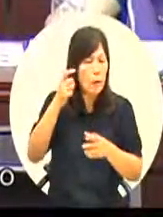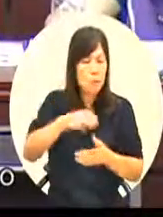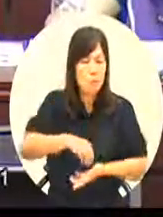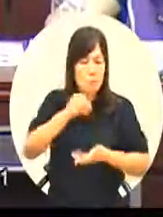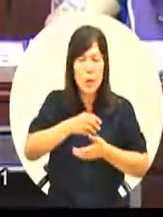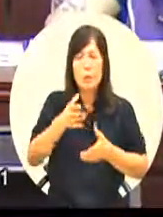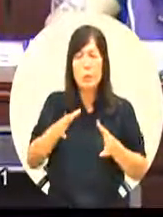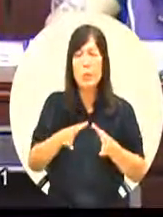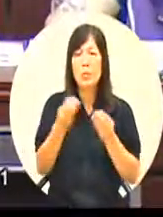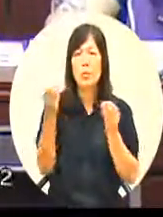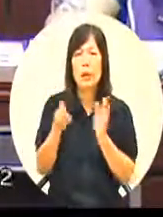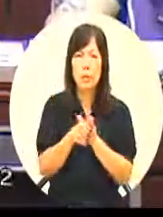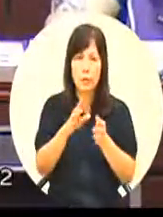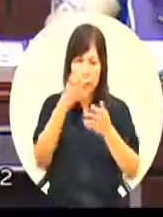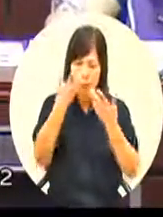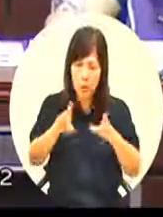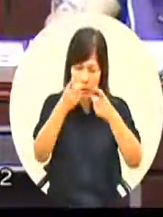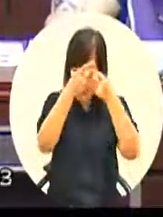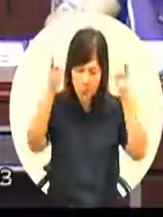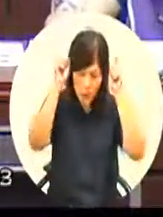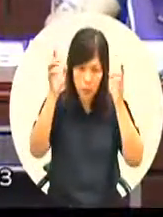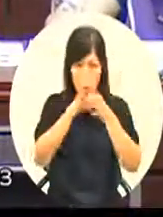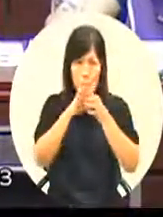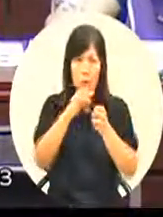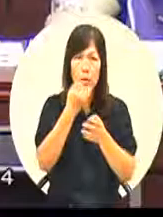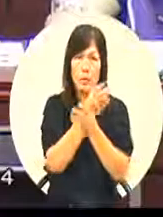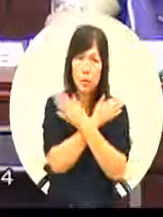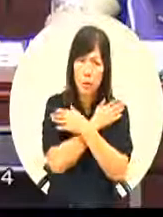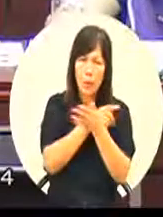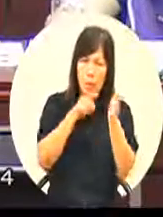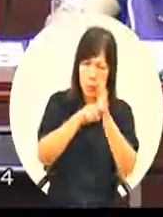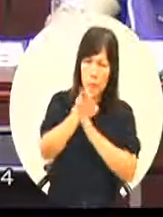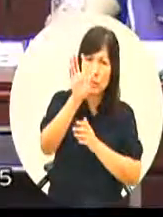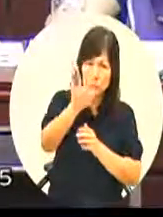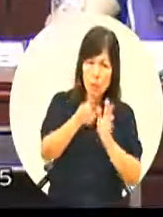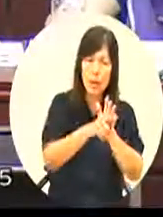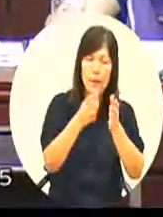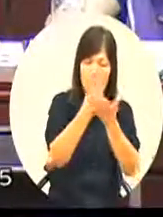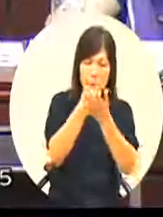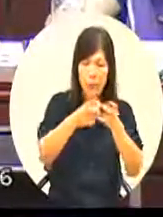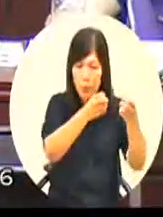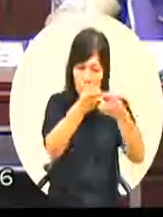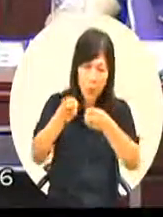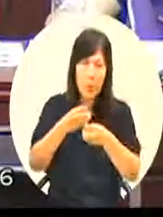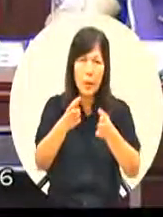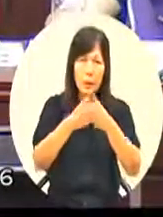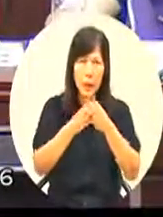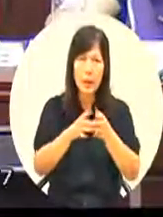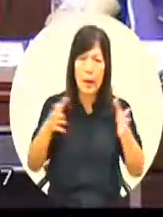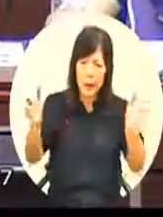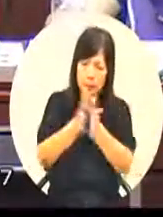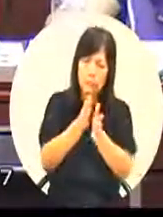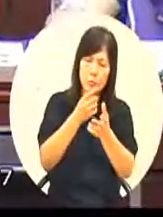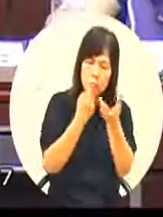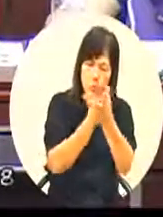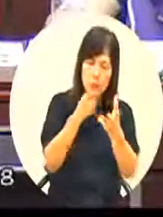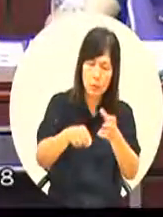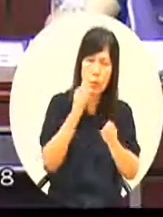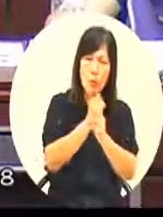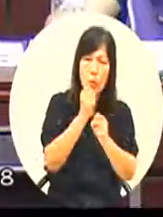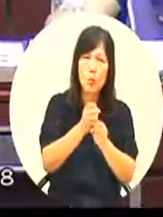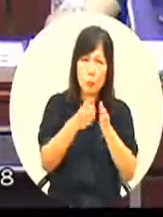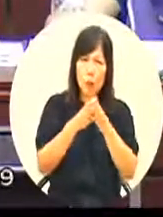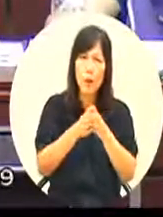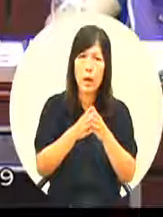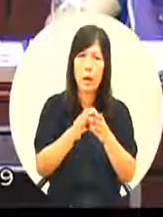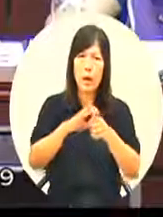还有不少大专院校是有相关幼保学系的，我们要跟他们一个一个来谈，要他们一起来参与这个工作，大概